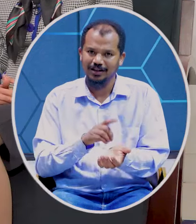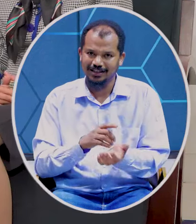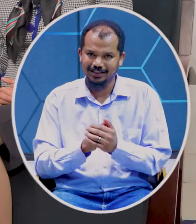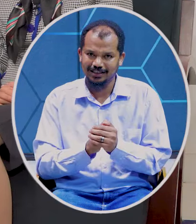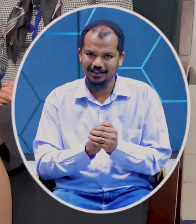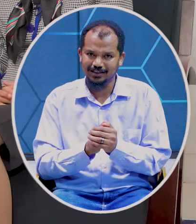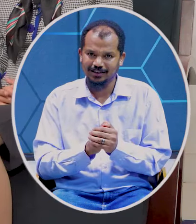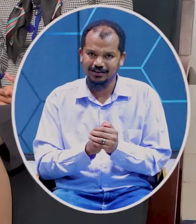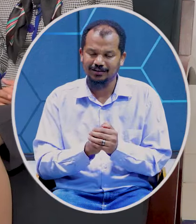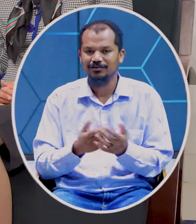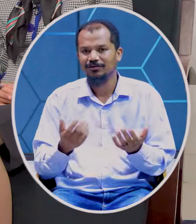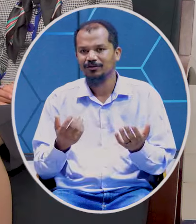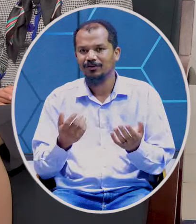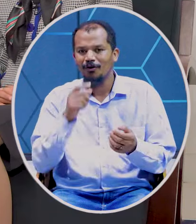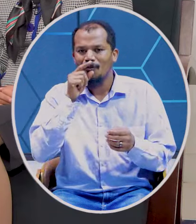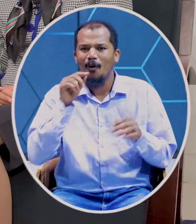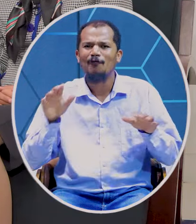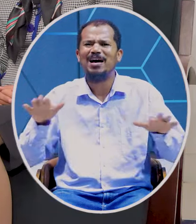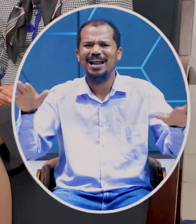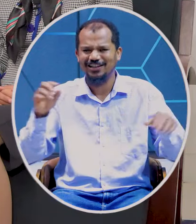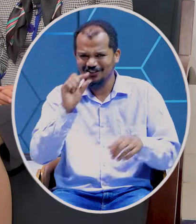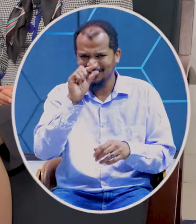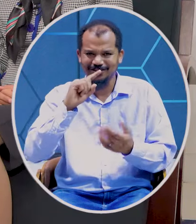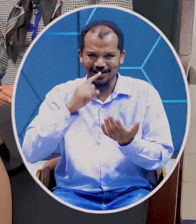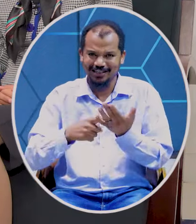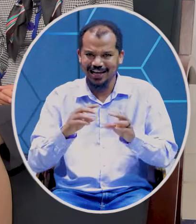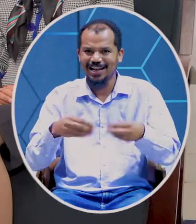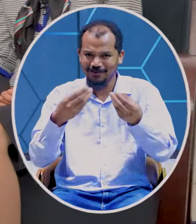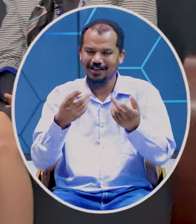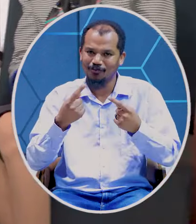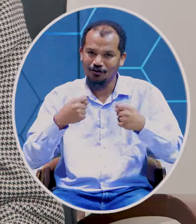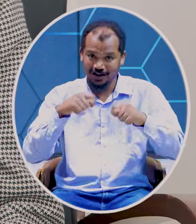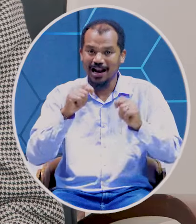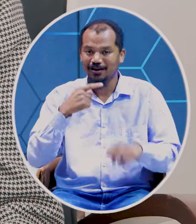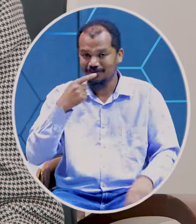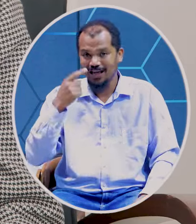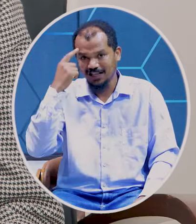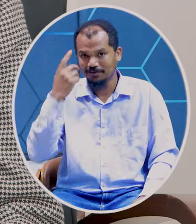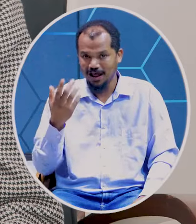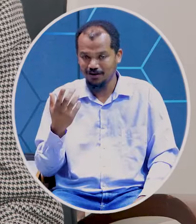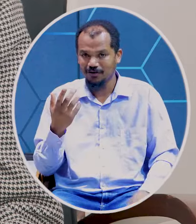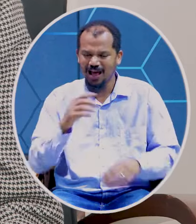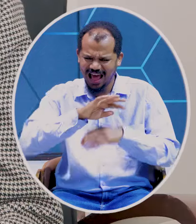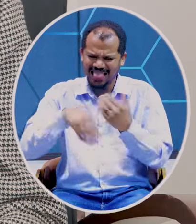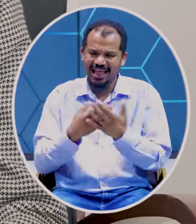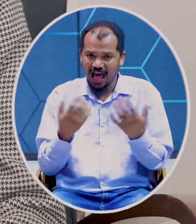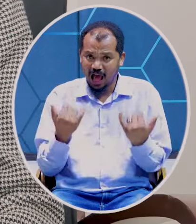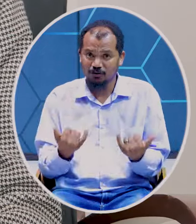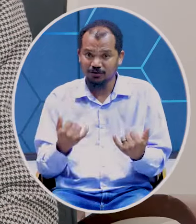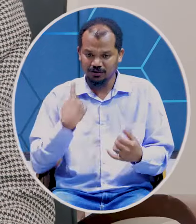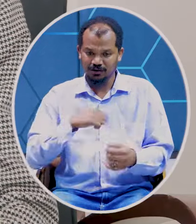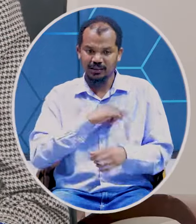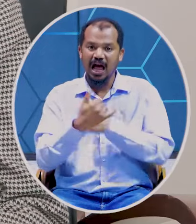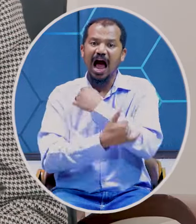ዶክተር እንግዲህ እንደው በወፍ በረርም ቢሆን ትንሽ መረጃ ለመስጠት ሞክረናል ብዬ አስባለሁ እና አጠቃላይ አሁን